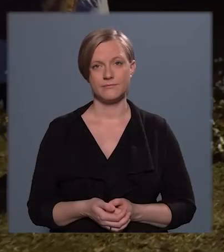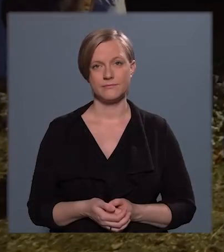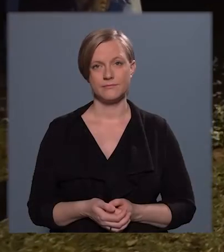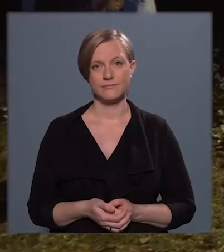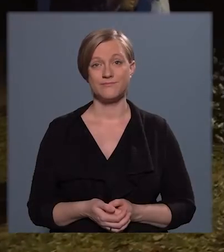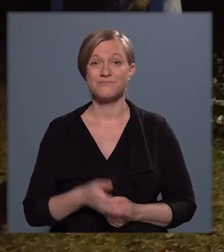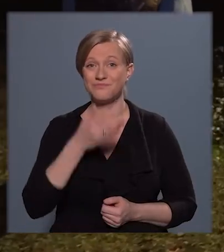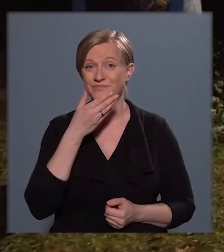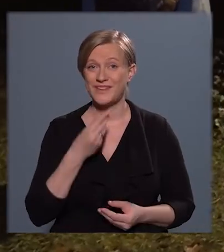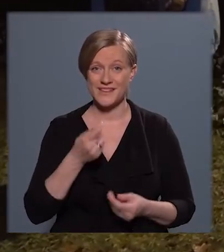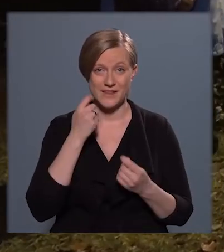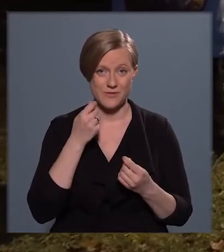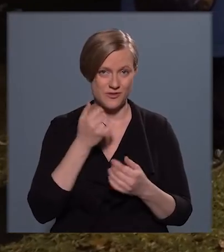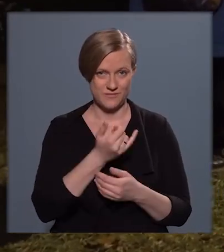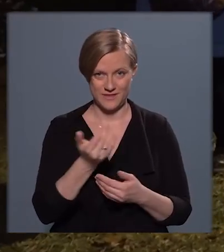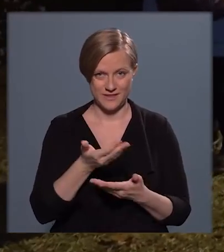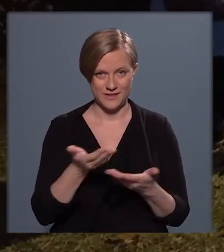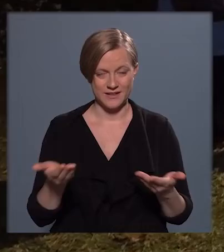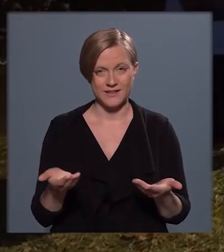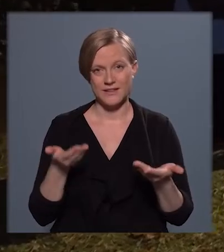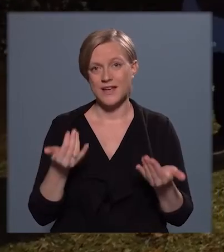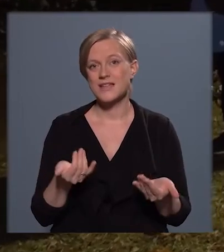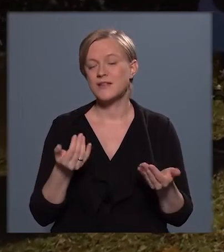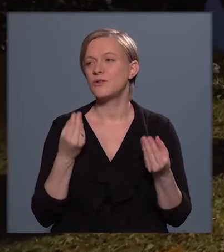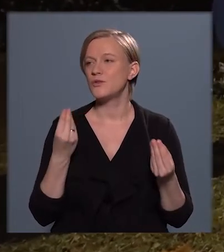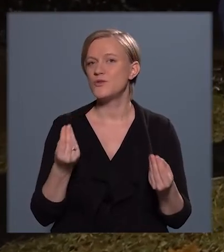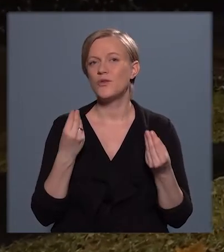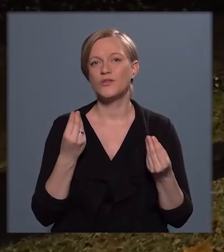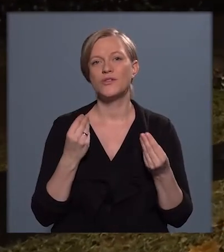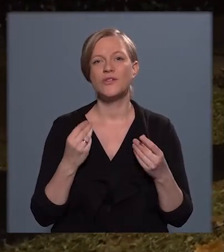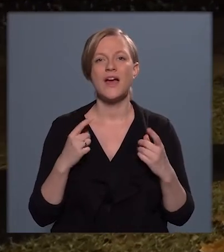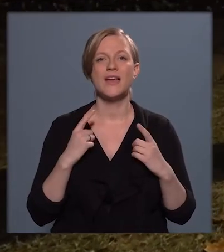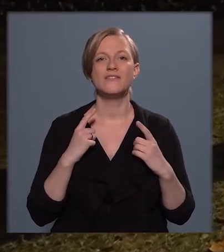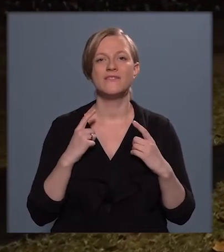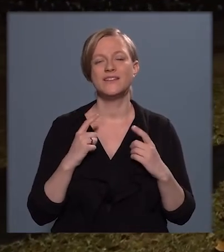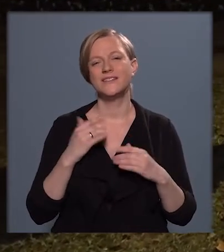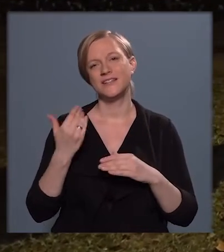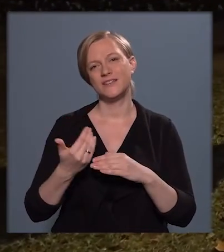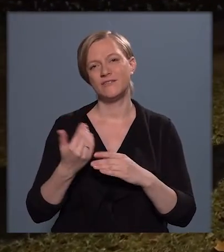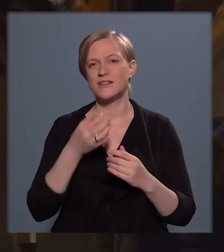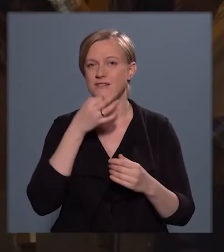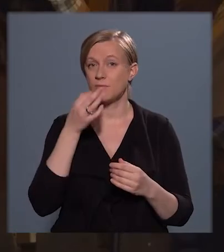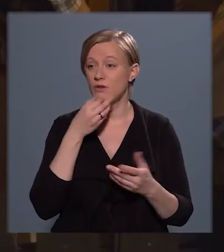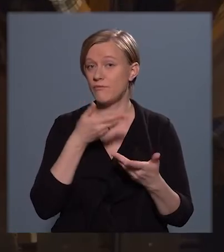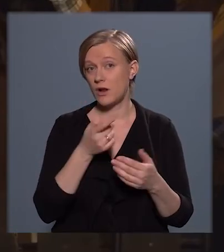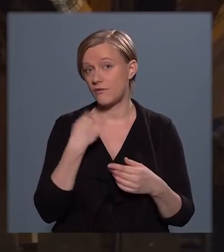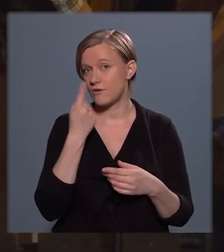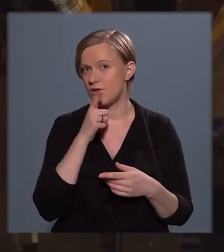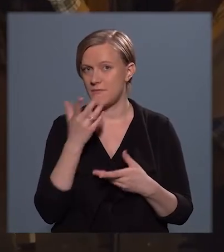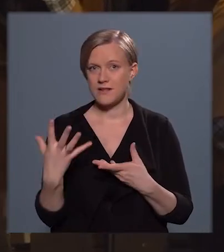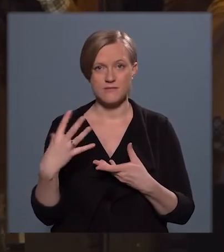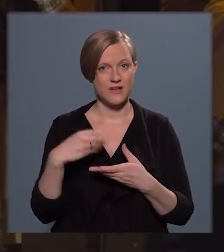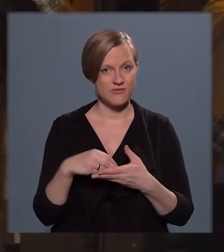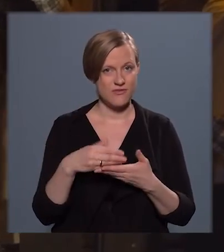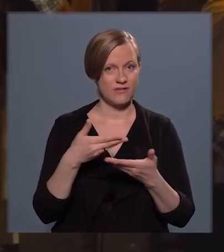Szép estét kívánok mindenkinek ezen a gyönyörű adventi hétvégén, szombaton. Van, aki vasárnap fog becsatlakozni,